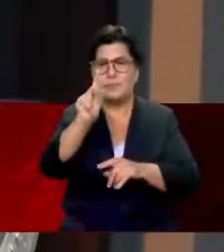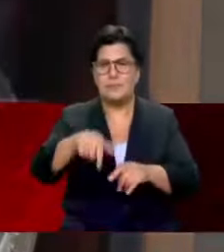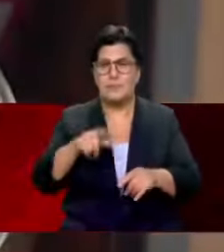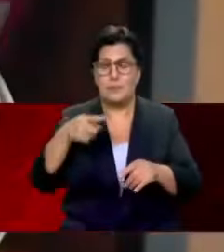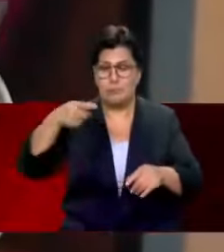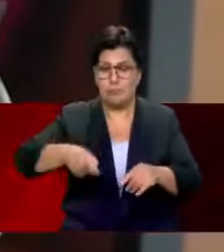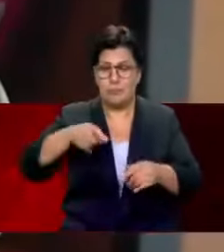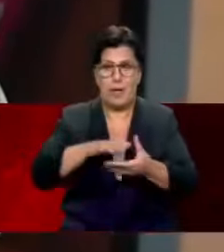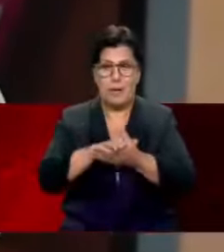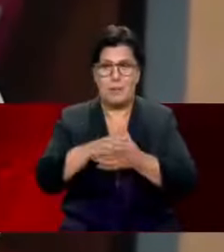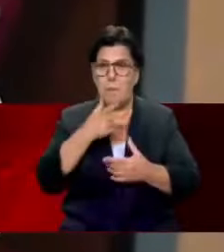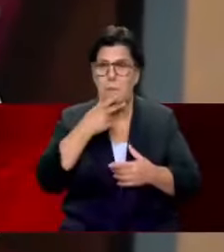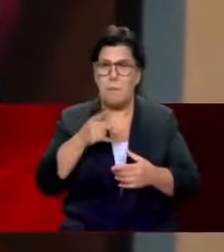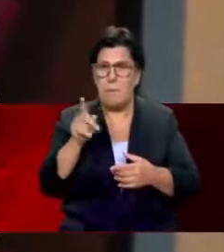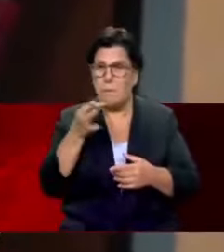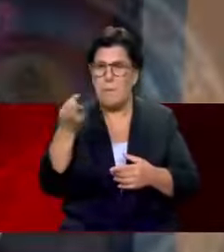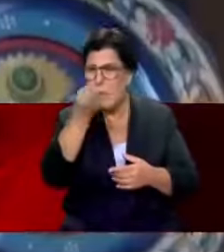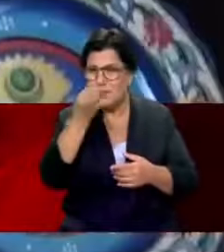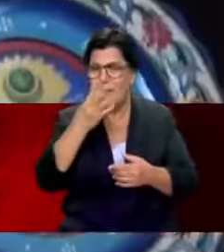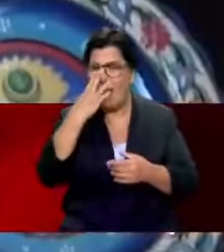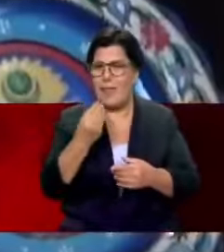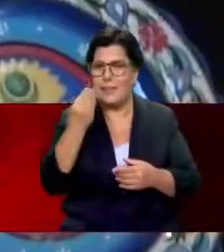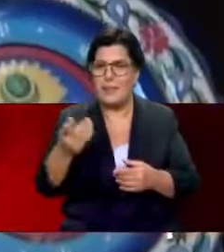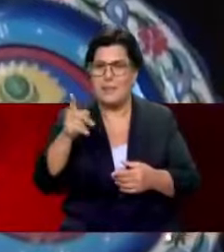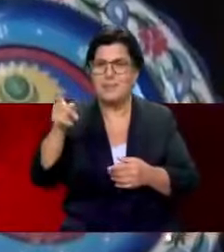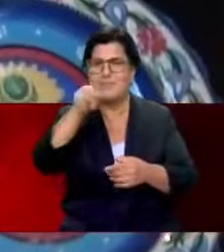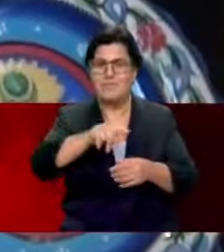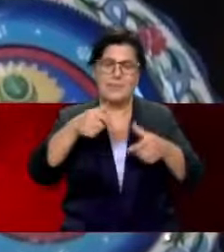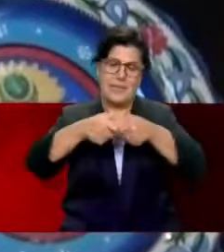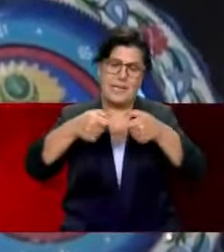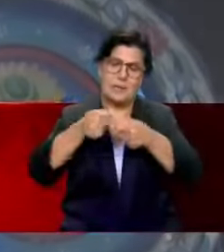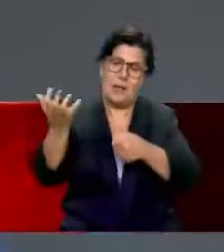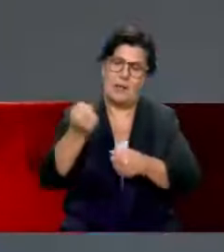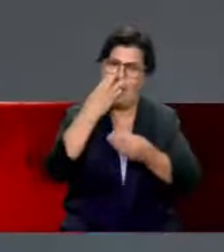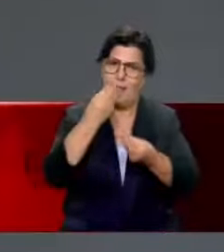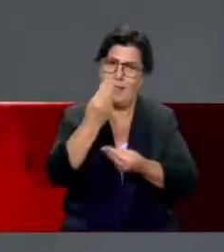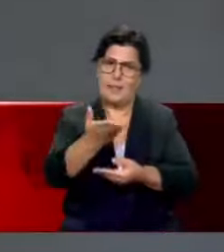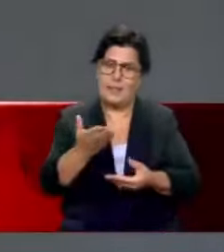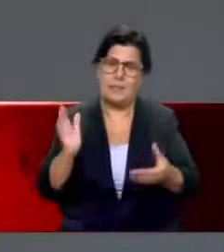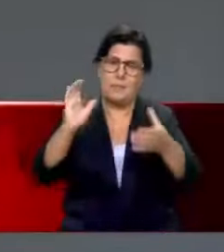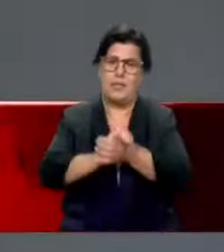Kurşun sıktığı ayakkabının benzerine hediye ederken Demir aşsa inanca tesbih aldı Hakkını Helal Helal olsun